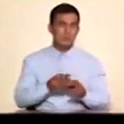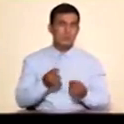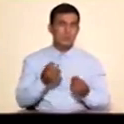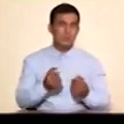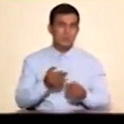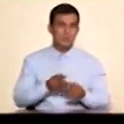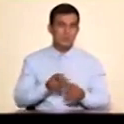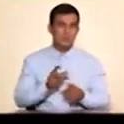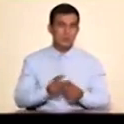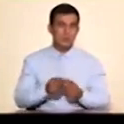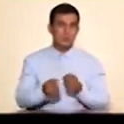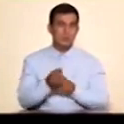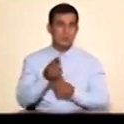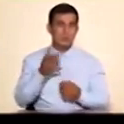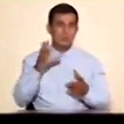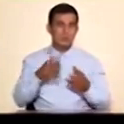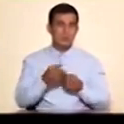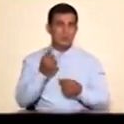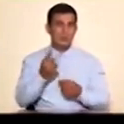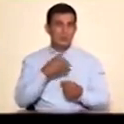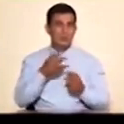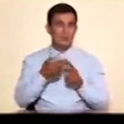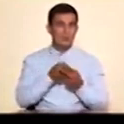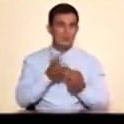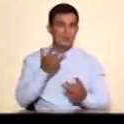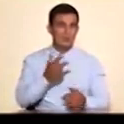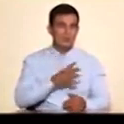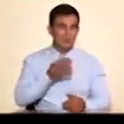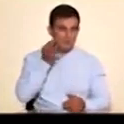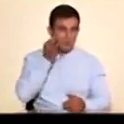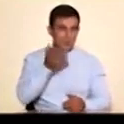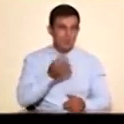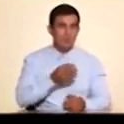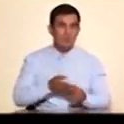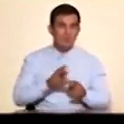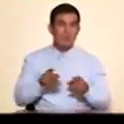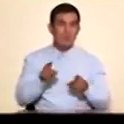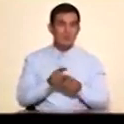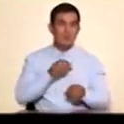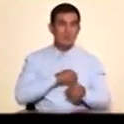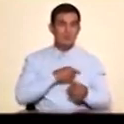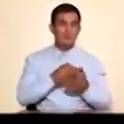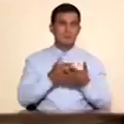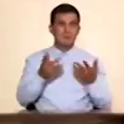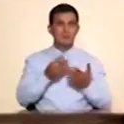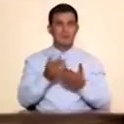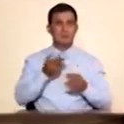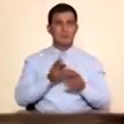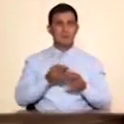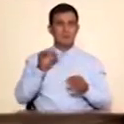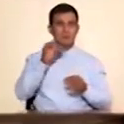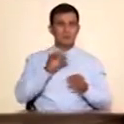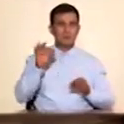yaxshi e'tibor bilan ko'rib borsak, tarixiy xaritalarni ham yaxshi anglab yeta olamiz va